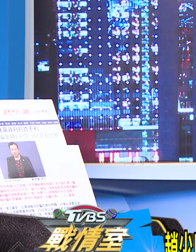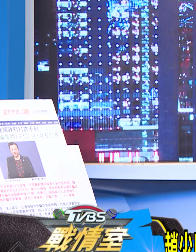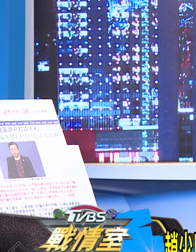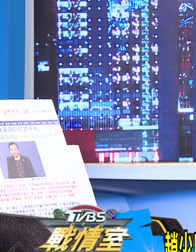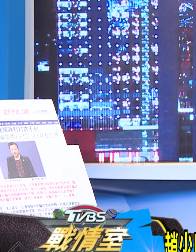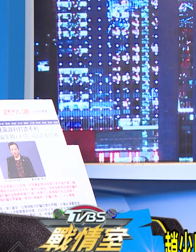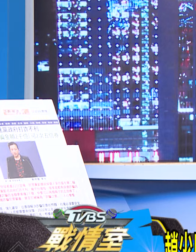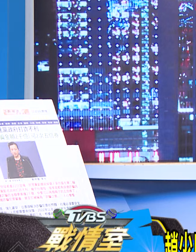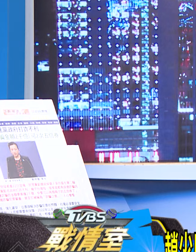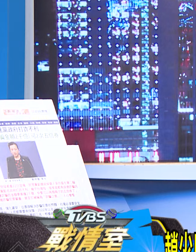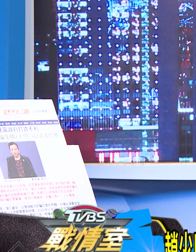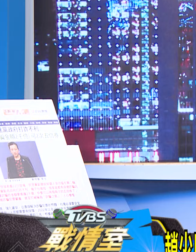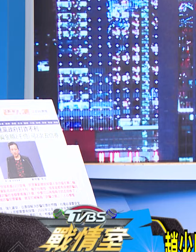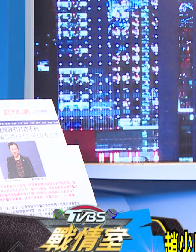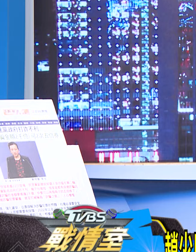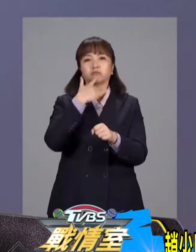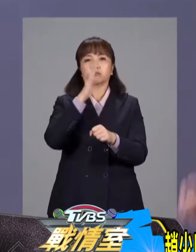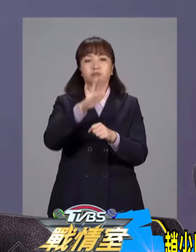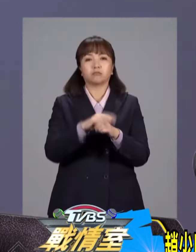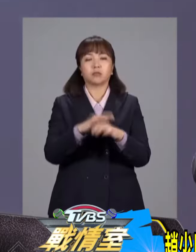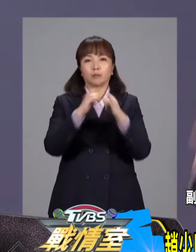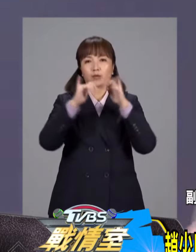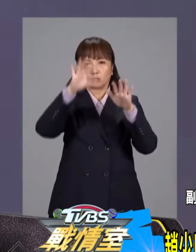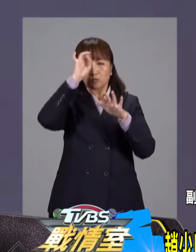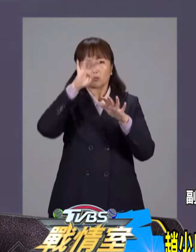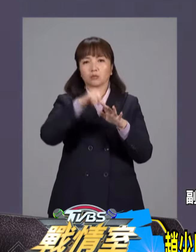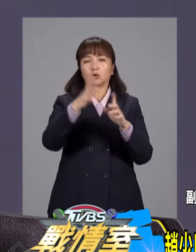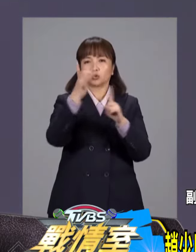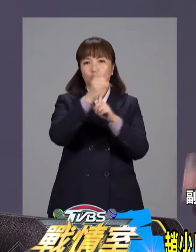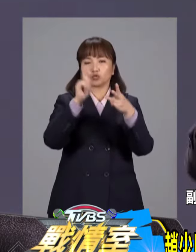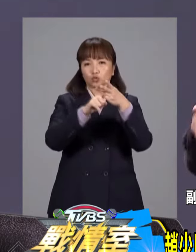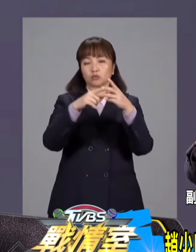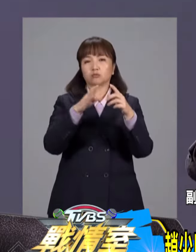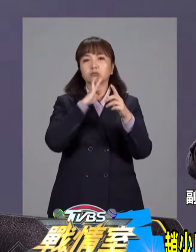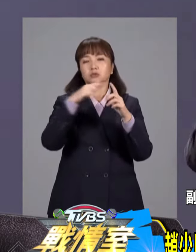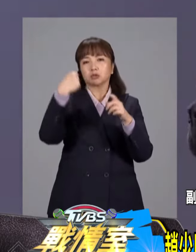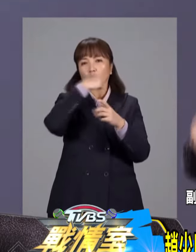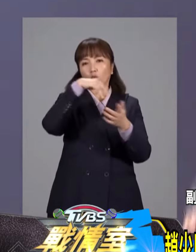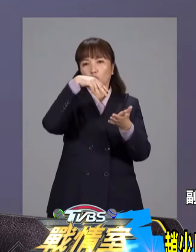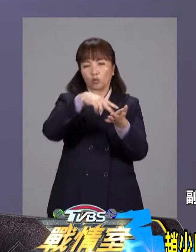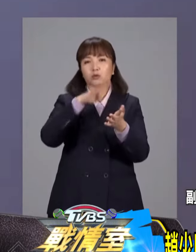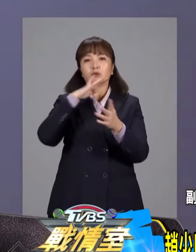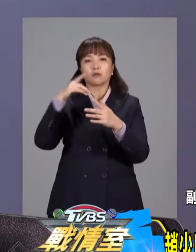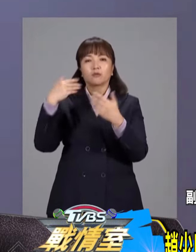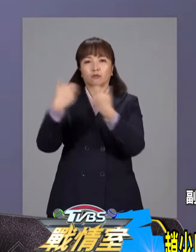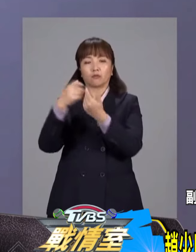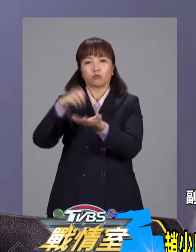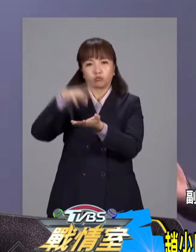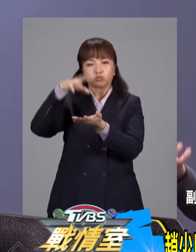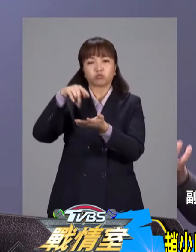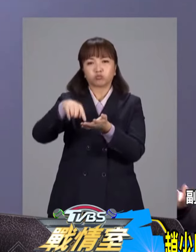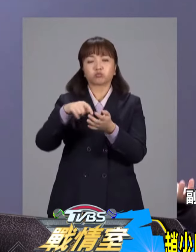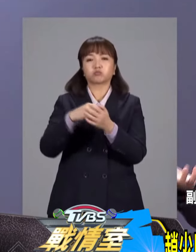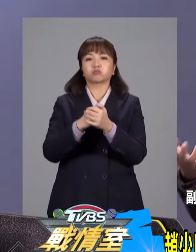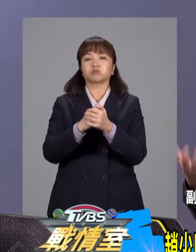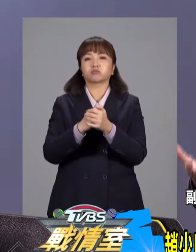走得下去吗？听听看。 民进党有两块神主牌啦，一个是台独，一个是反核、哦、